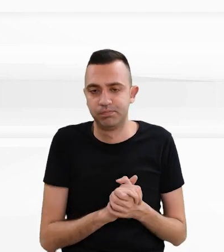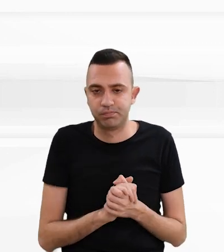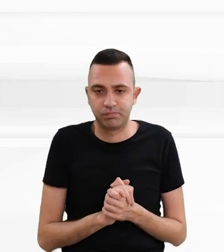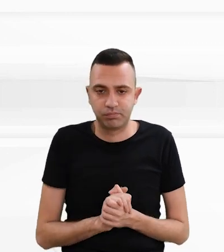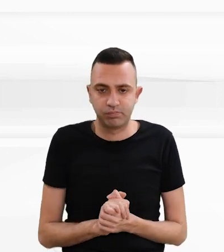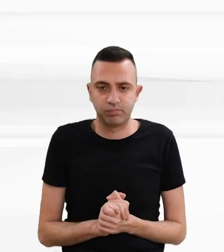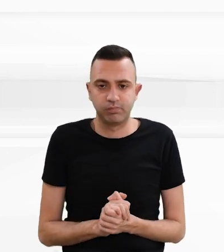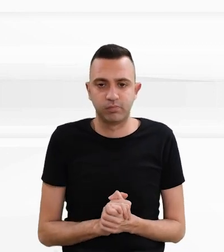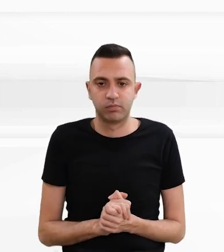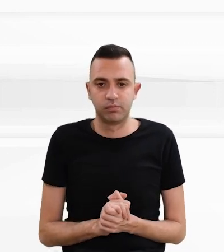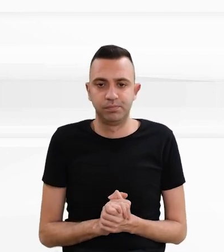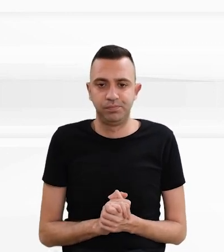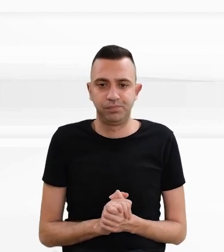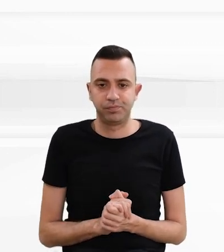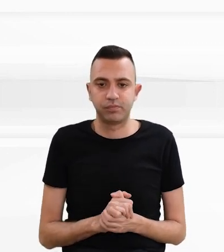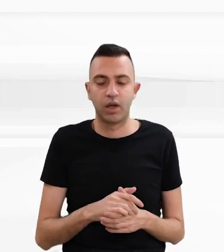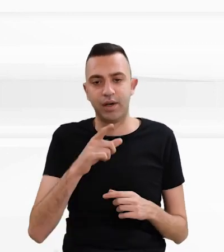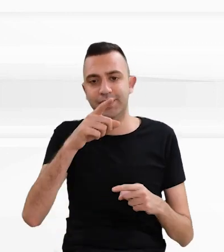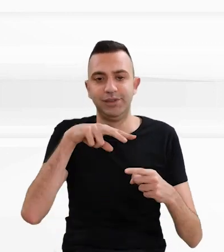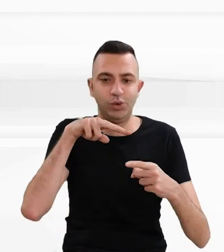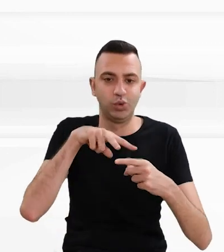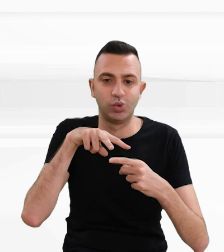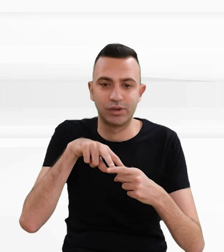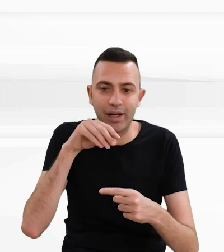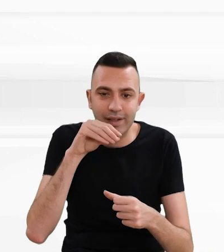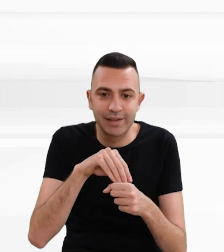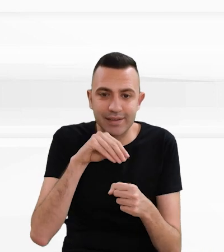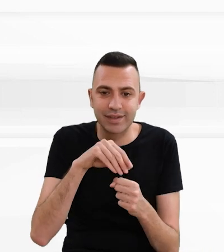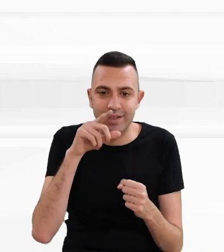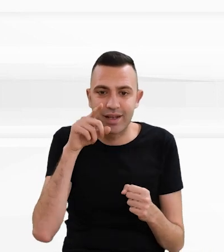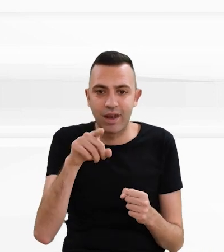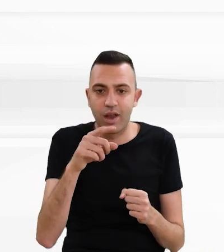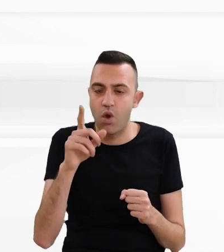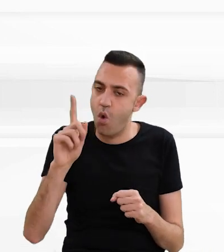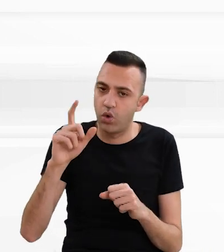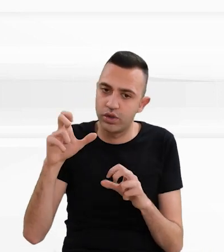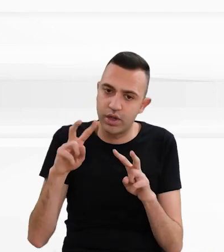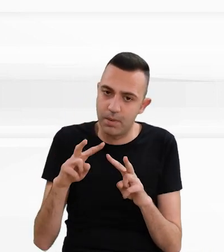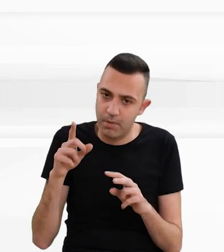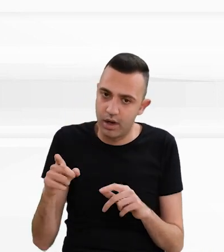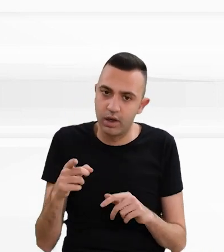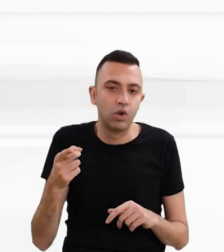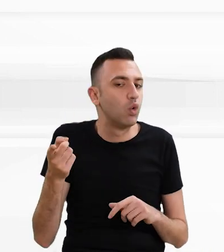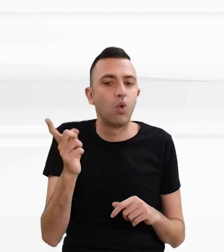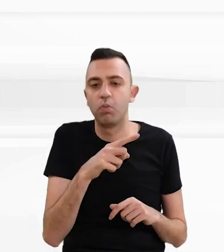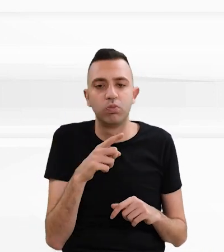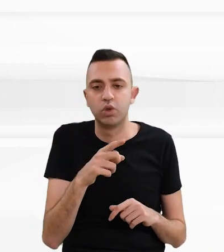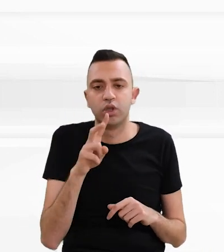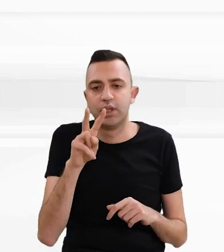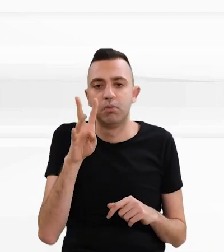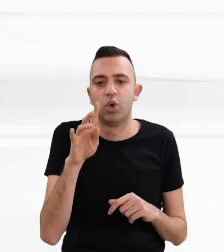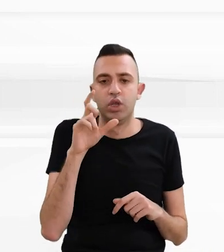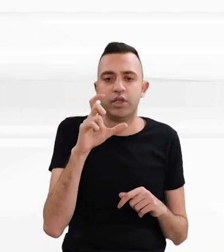hatırlayalım şimdi buradaki üçgen dik kanallarından bir tanesi 10 santimetre imiş bir diğeri